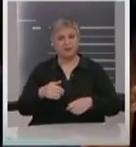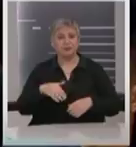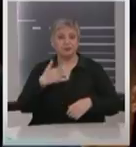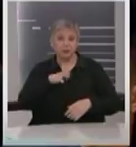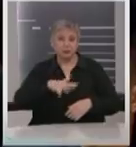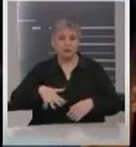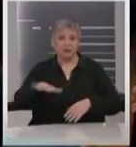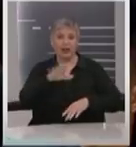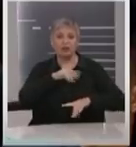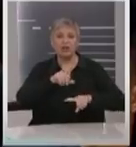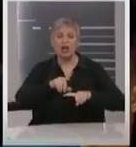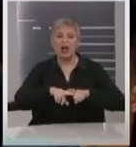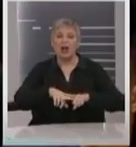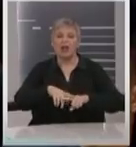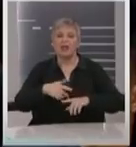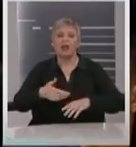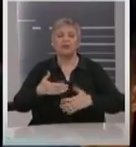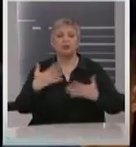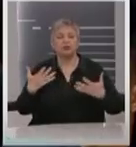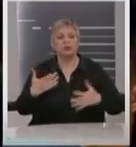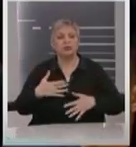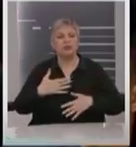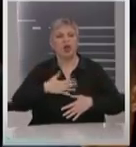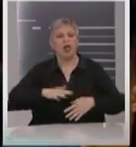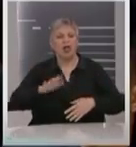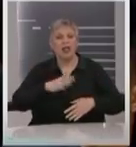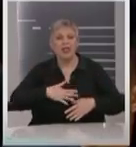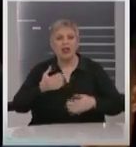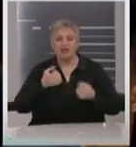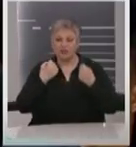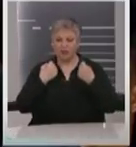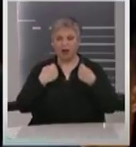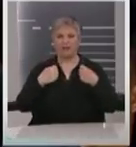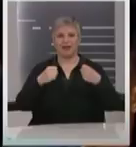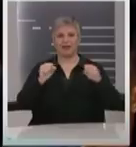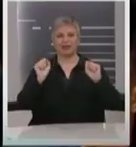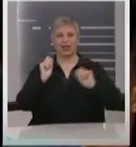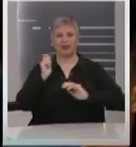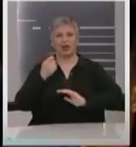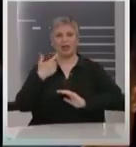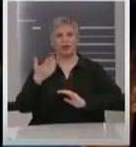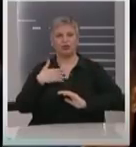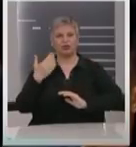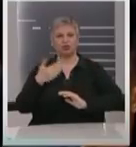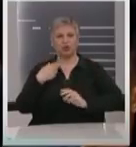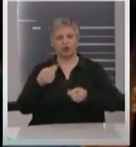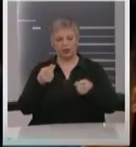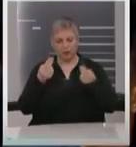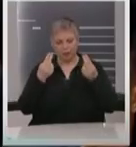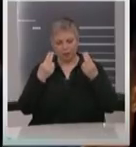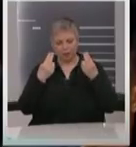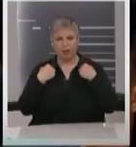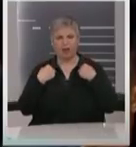χώρα που ποθούσε κάποτε να βρει την εθνική της ανεξαρτησία, απόλυτα υποτεταγμένη